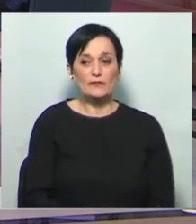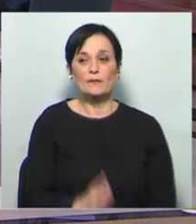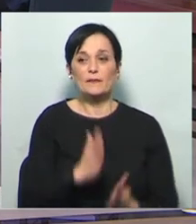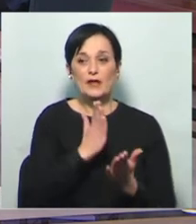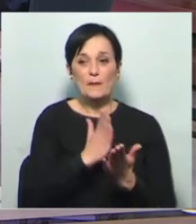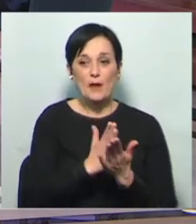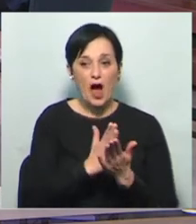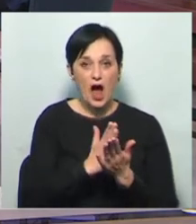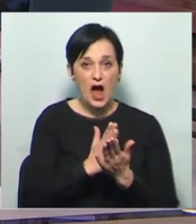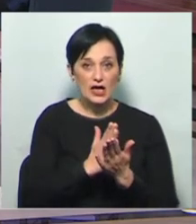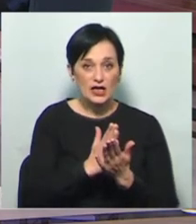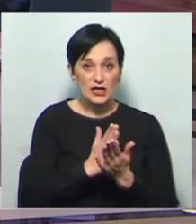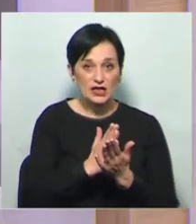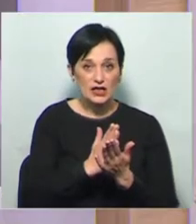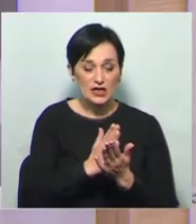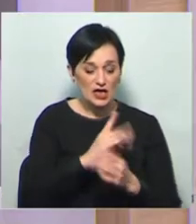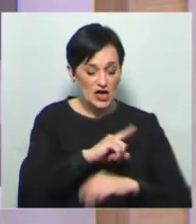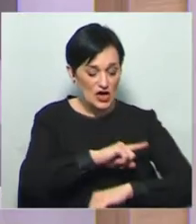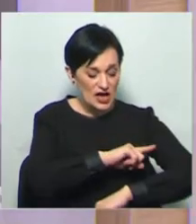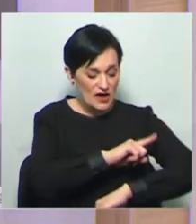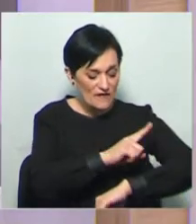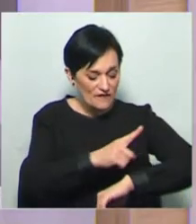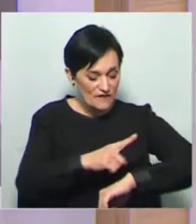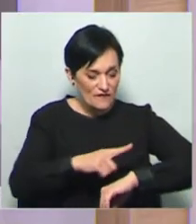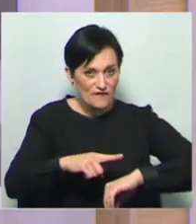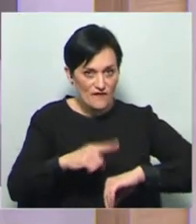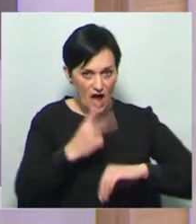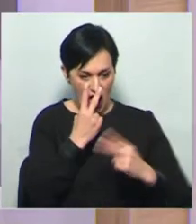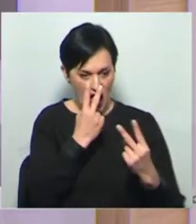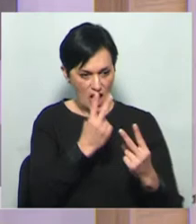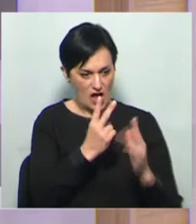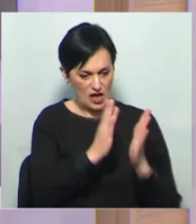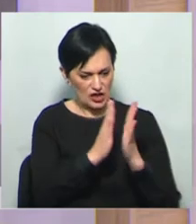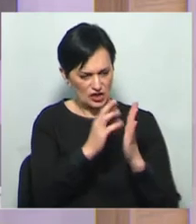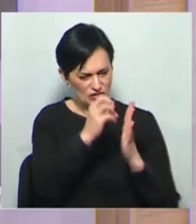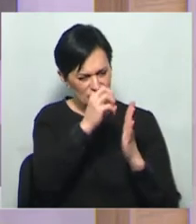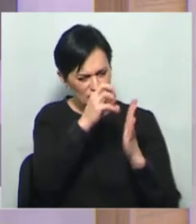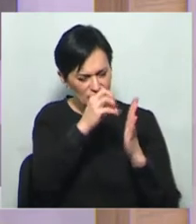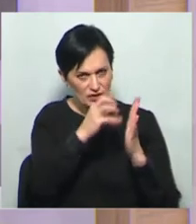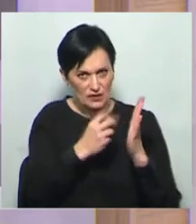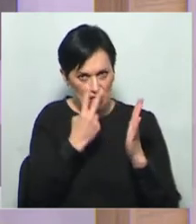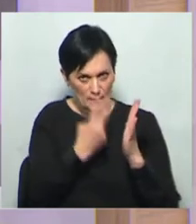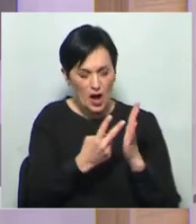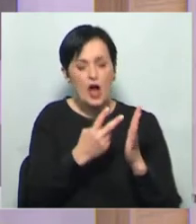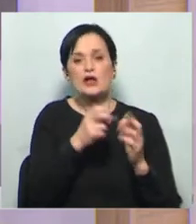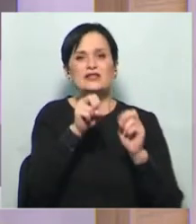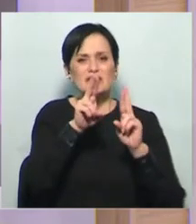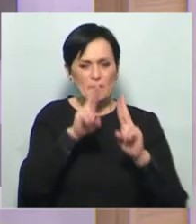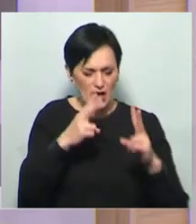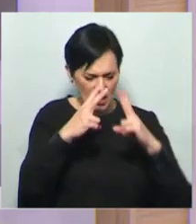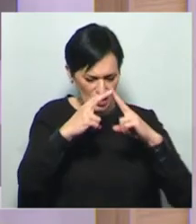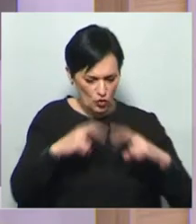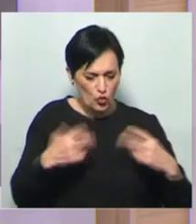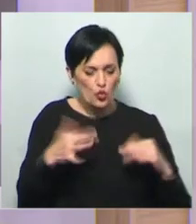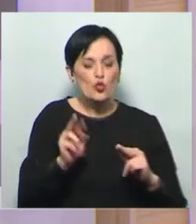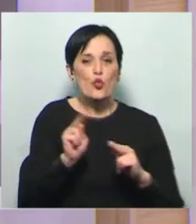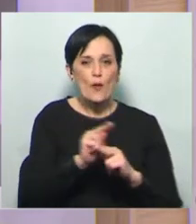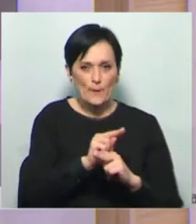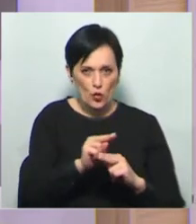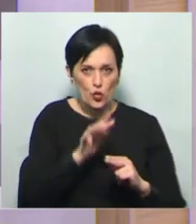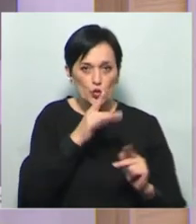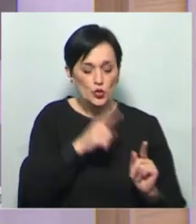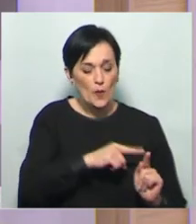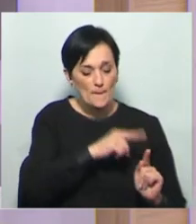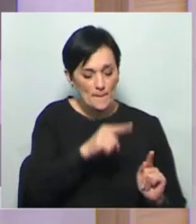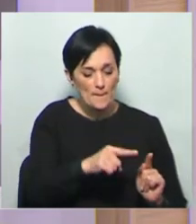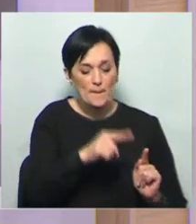მაქს ვენების ზედაპირული ვენების ვარიკოზული გაგანიერება, დოპლეროგრაფიაც გადაღებული მაქს და უკურნალო პერიოდულად,